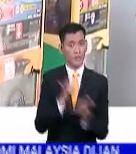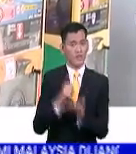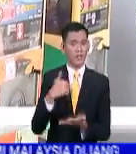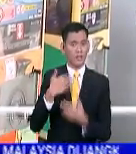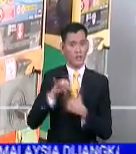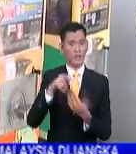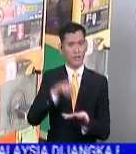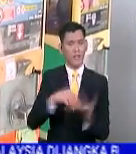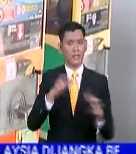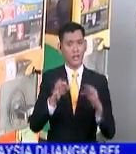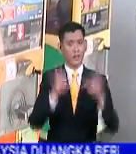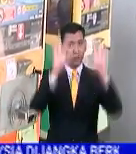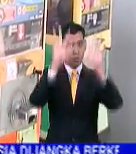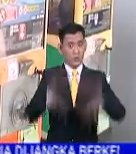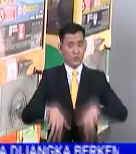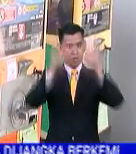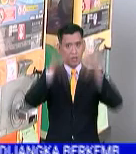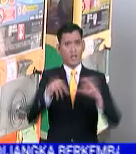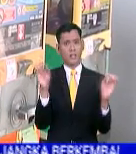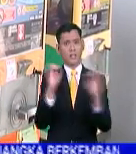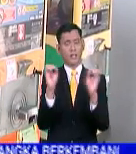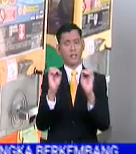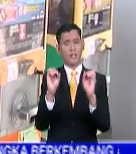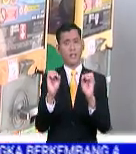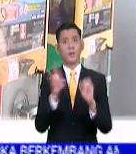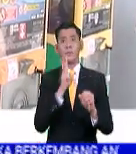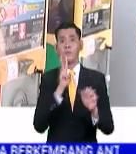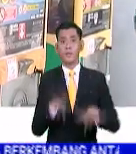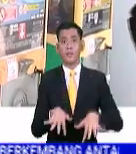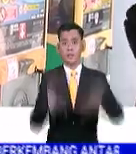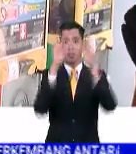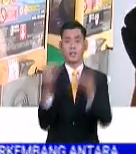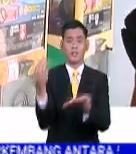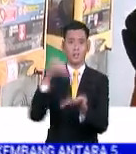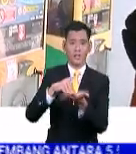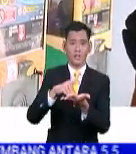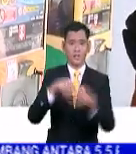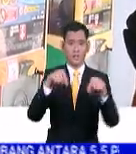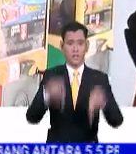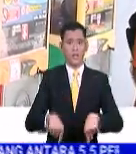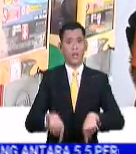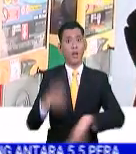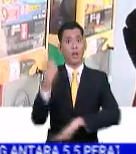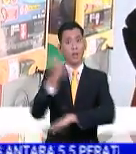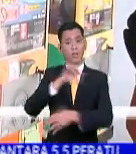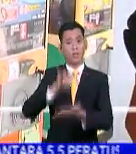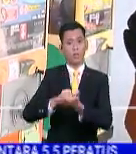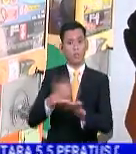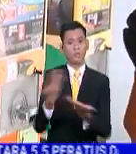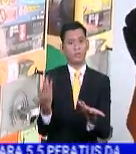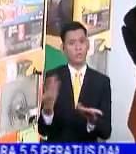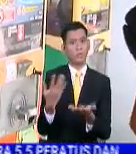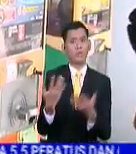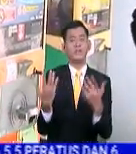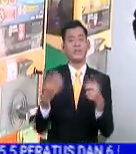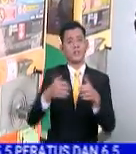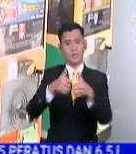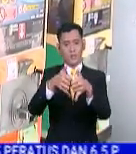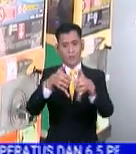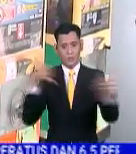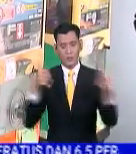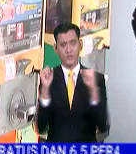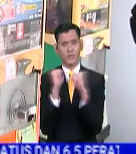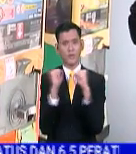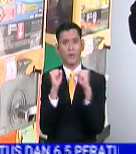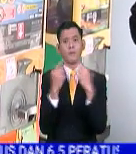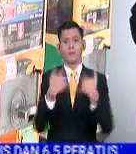ni kalau air pasang ke hujan ke tak ada banjir lagi. Sebab di sini hari tu semua peti sejuk masih lagi, memang